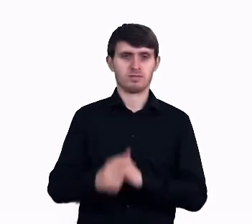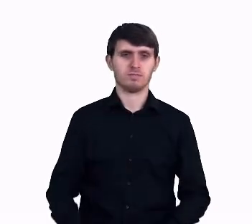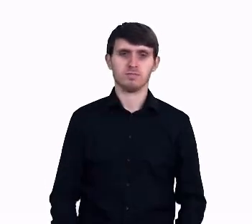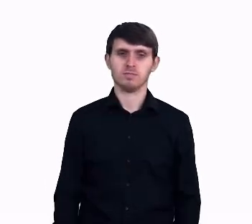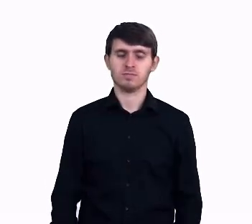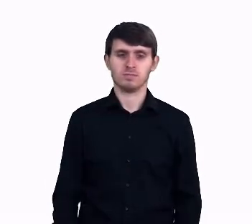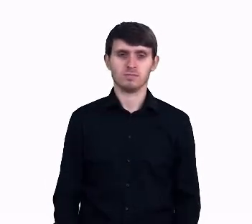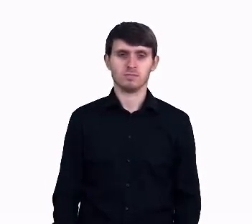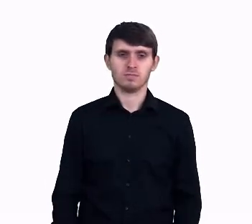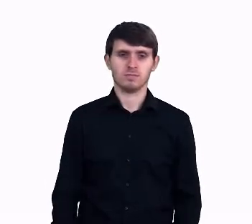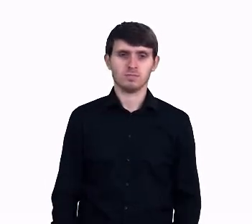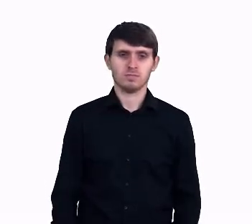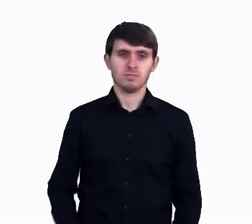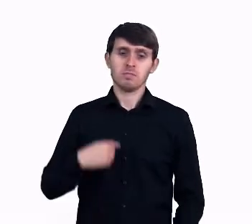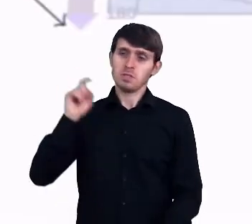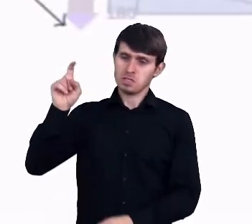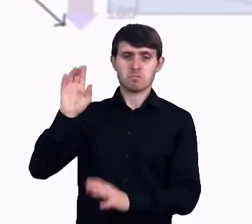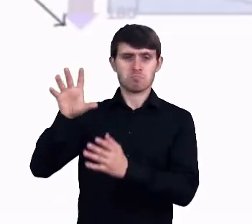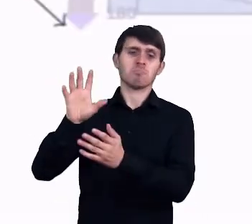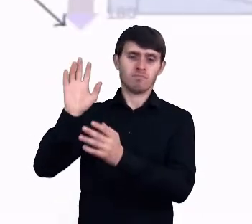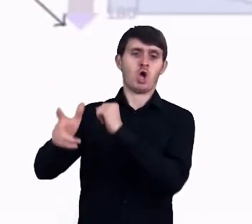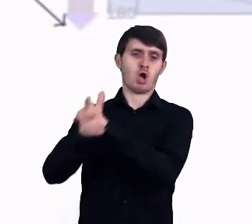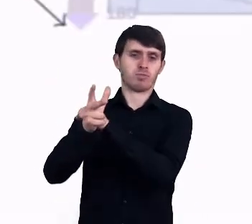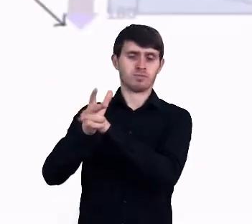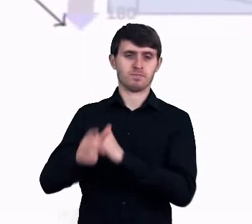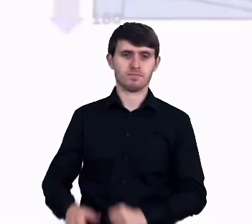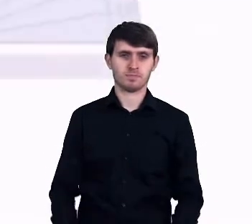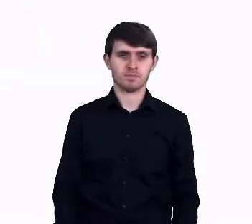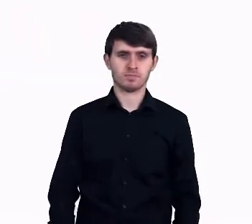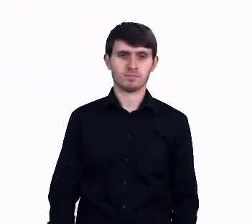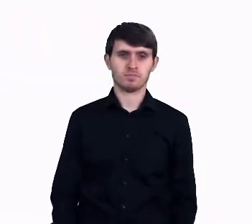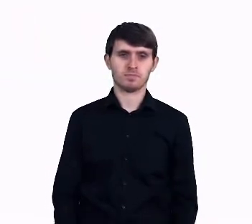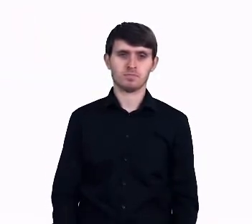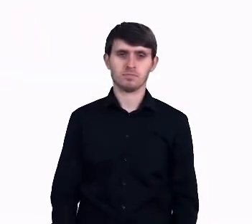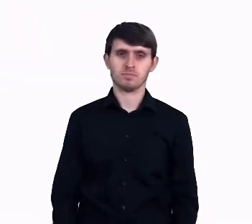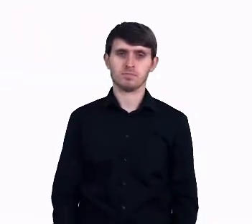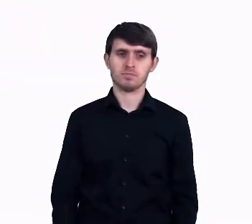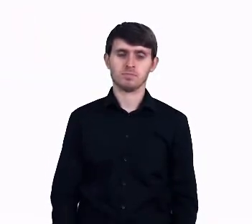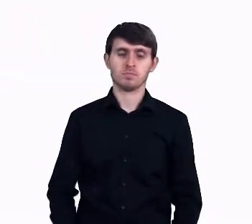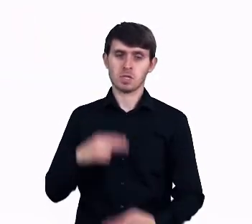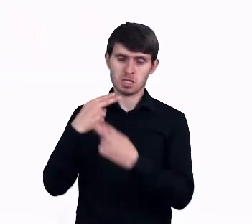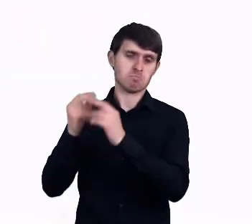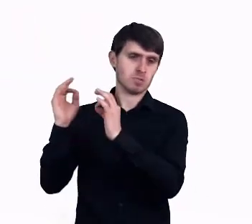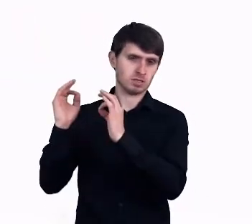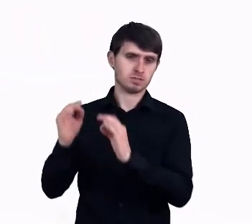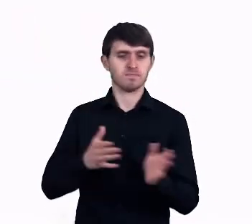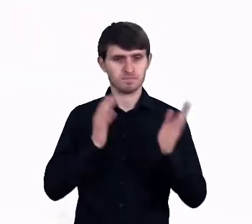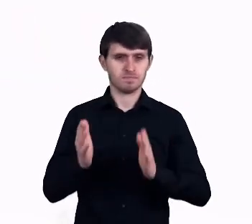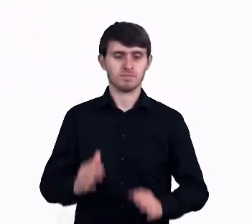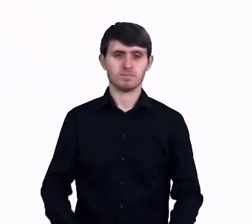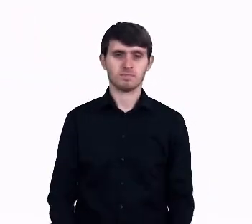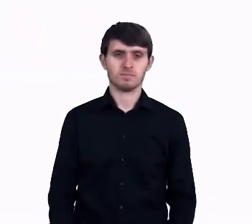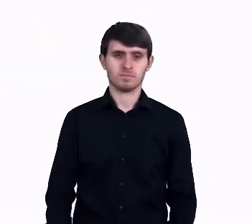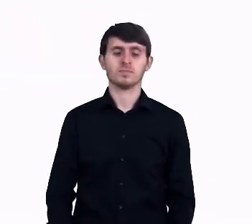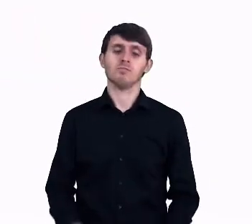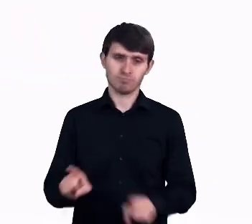81 lub 82 stopnie ale Przyjmijmy że jest równo że jest równo 80 wynik poprawny